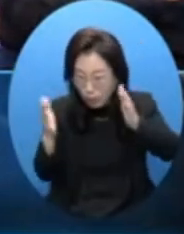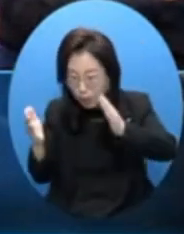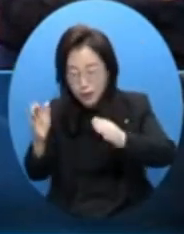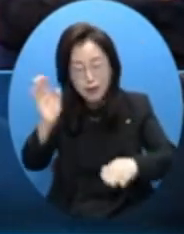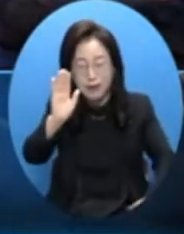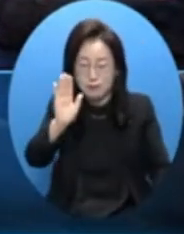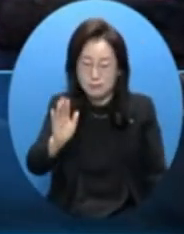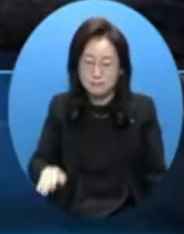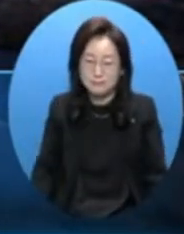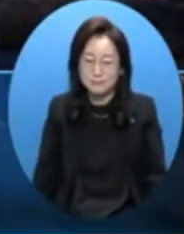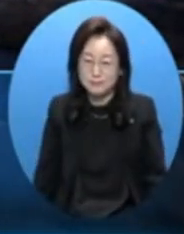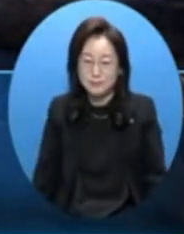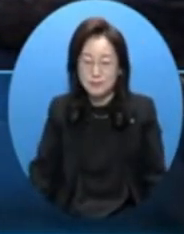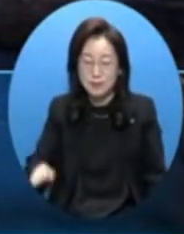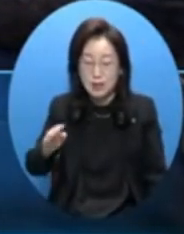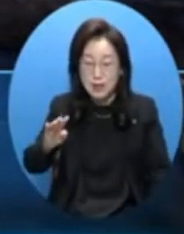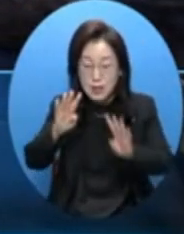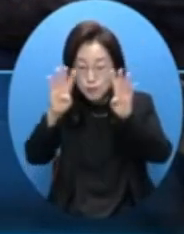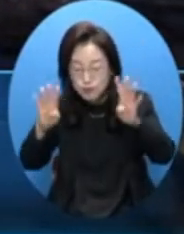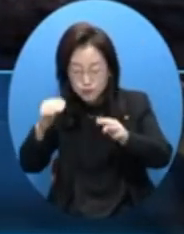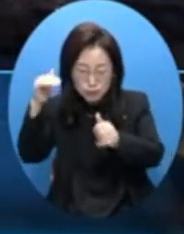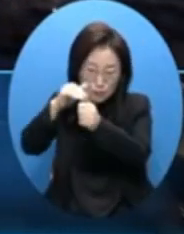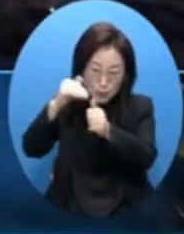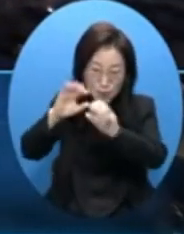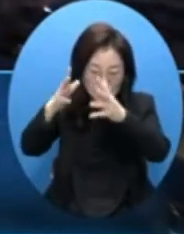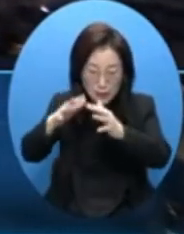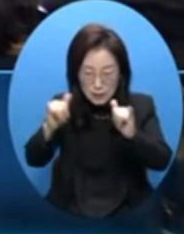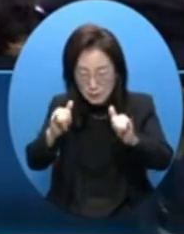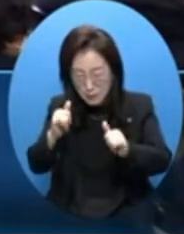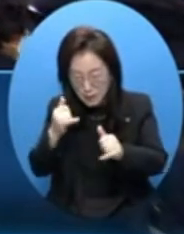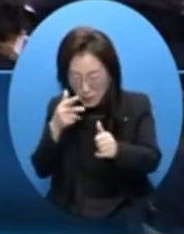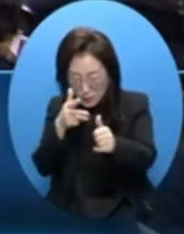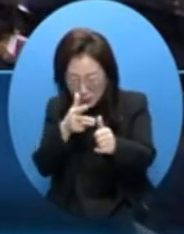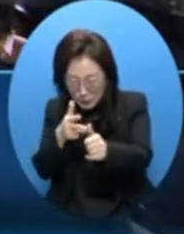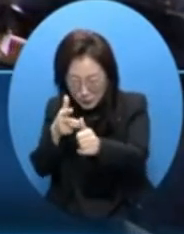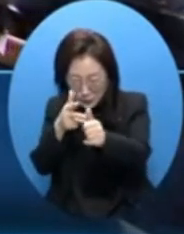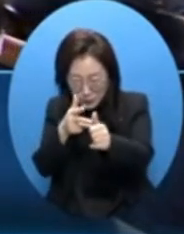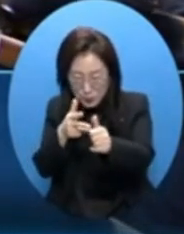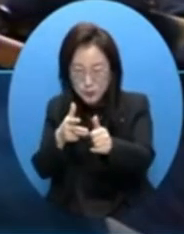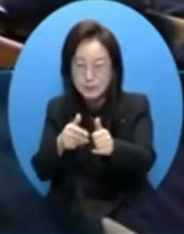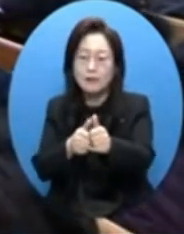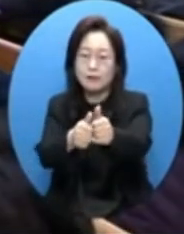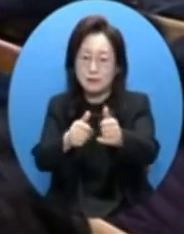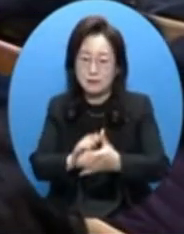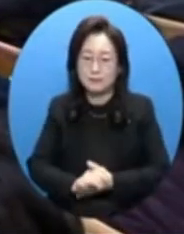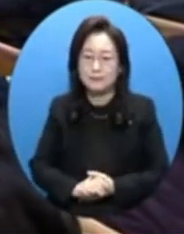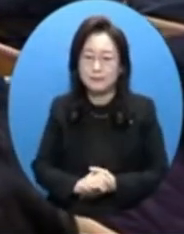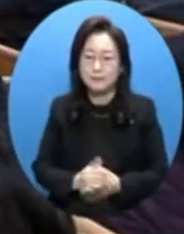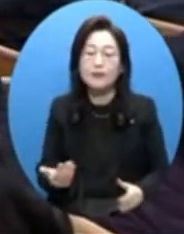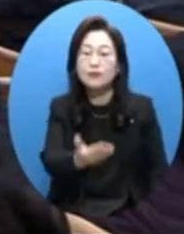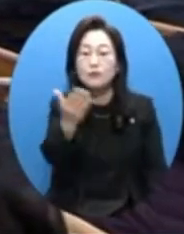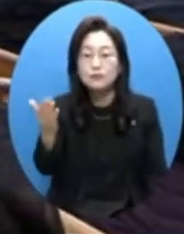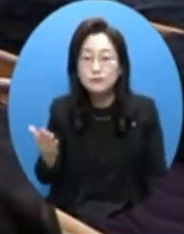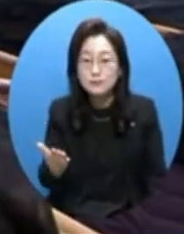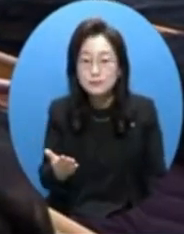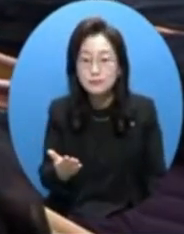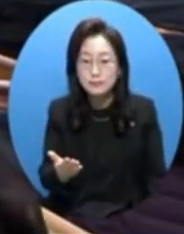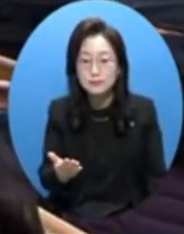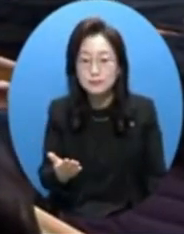아니하였고 블레셋 방백들은 베스메스 경계선까지 따라가니라 여러분